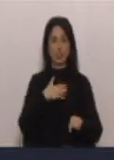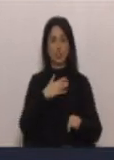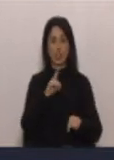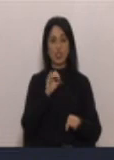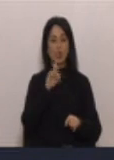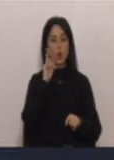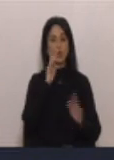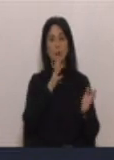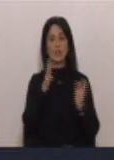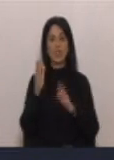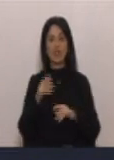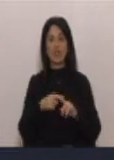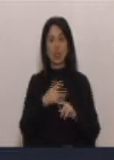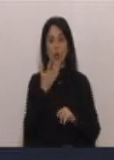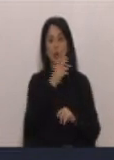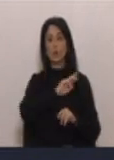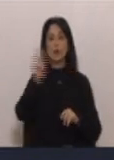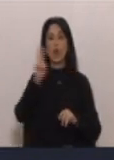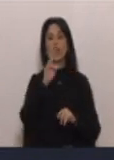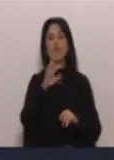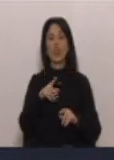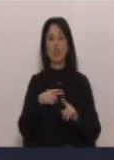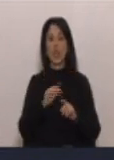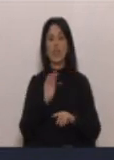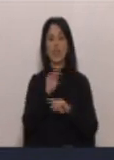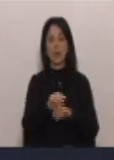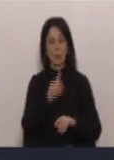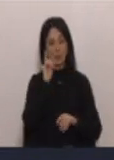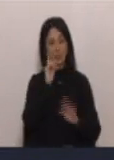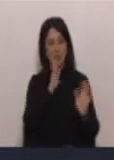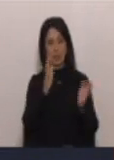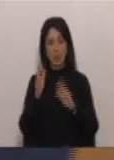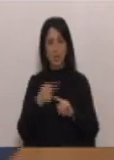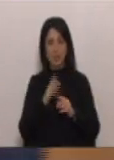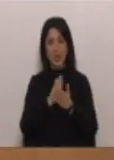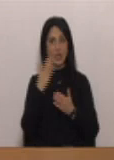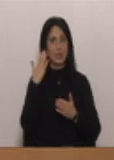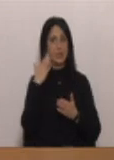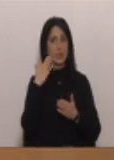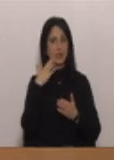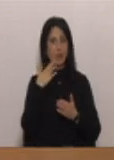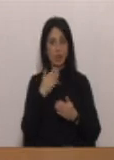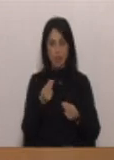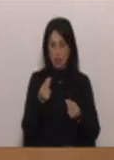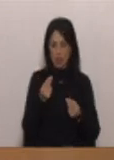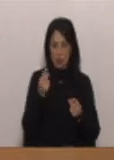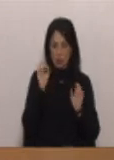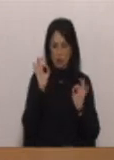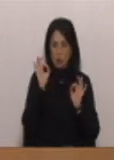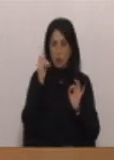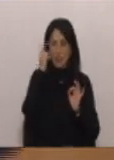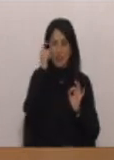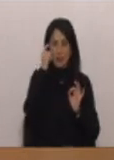რეკრეაციული ზონა, მათ შორის რომელიც 5 მილიონი კვადრატი დაემატა იმ რეკრეაციულ ზონას. ეს არის სიმართლე და ბიჭო, ცოტა მოდი ადეკვატურობაში